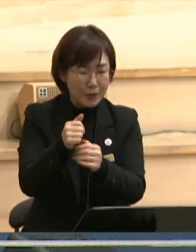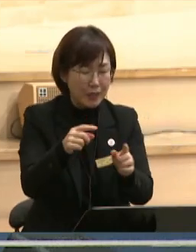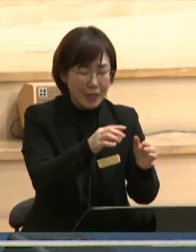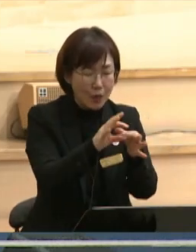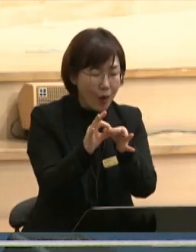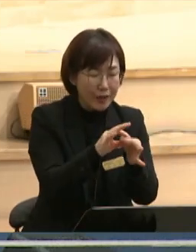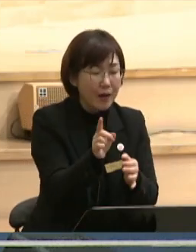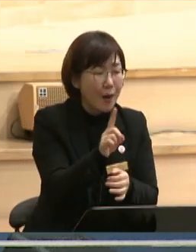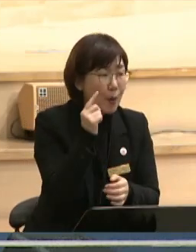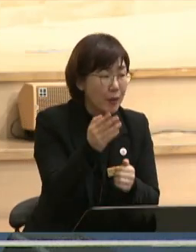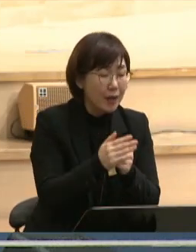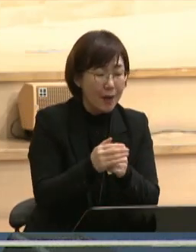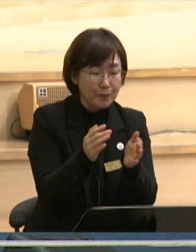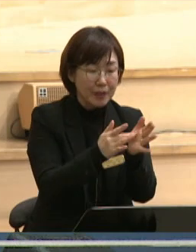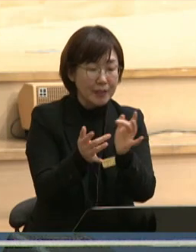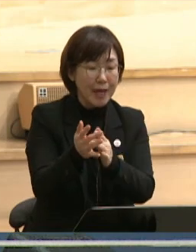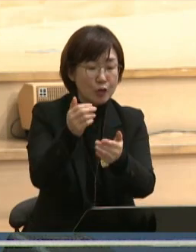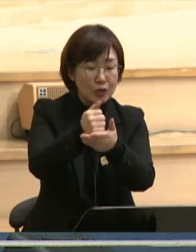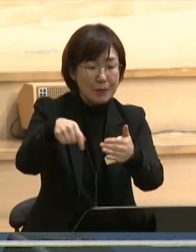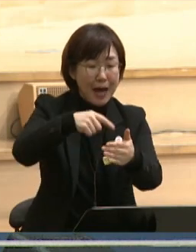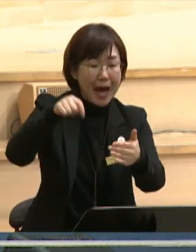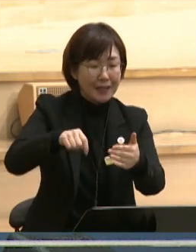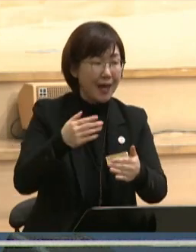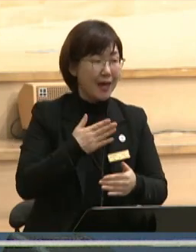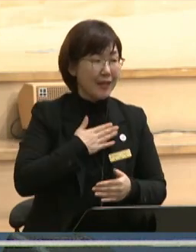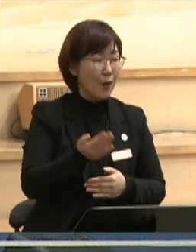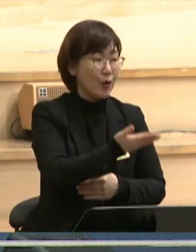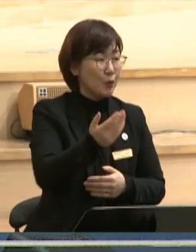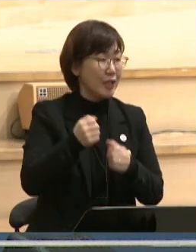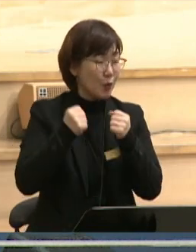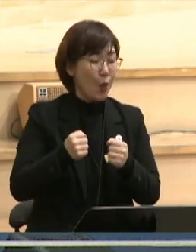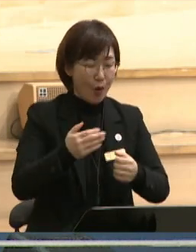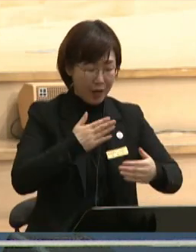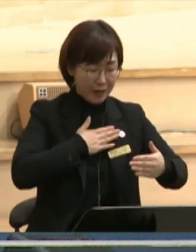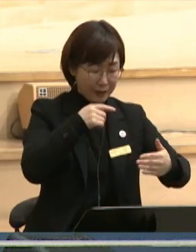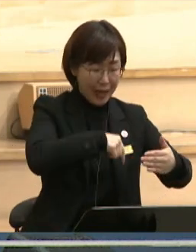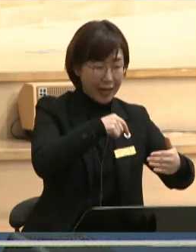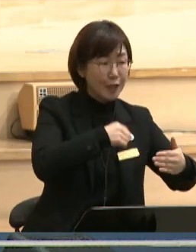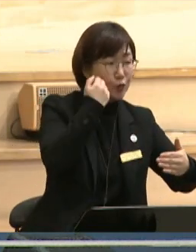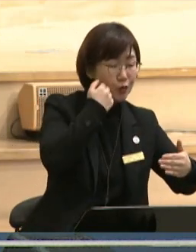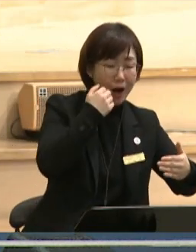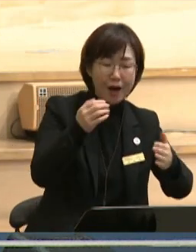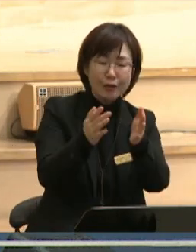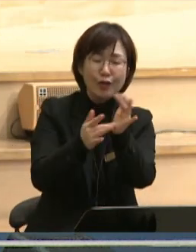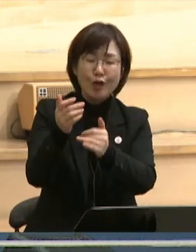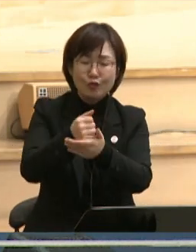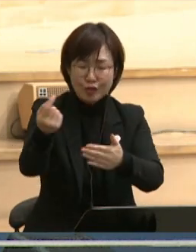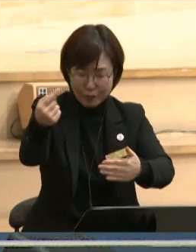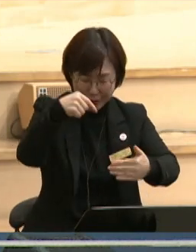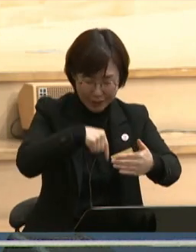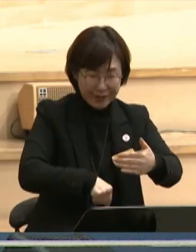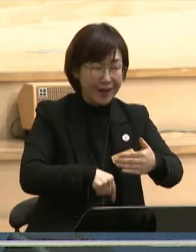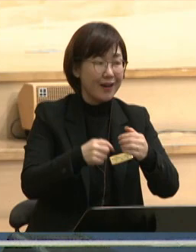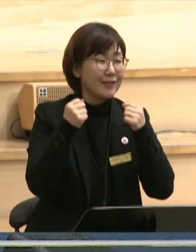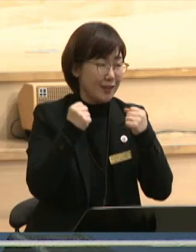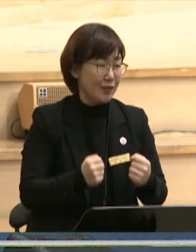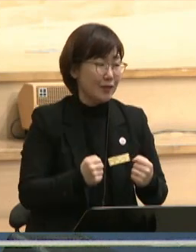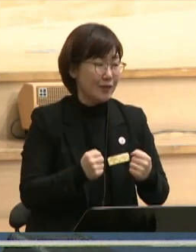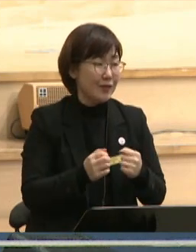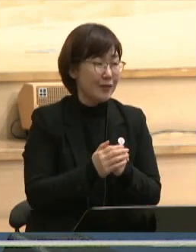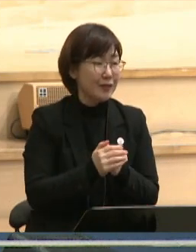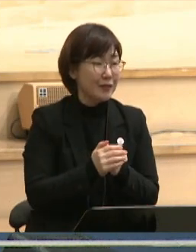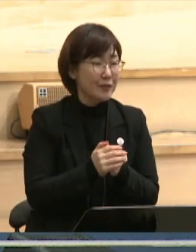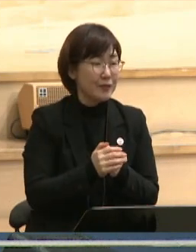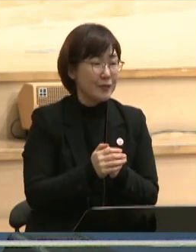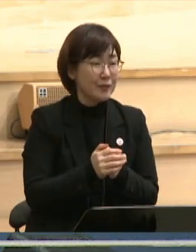예수님 안에 우리가 있는 거예요 그리고 우리 안에 누가 있는 거예요 예수님이 있는 것입니다 이해되시나요